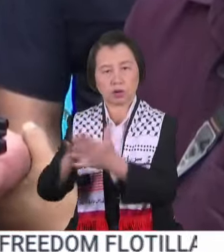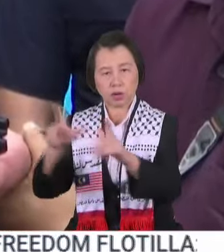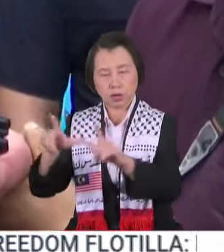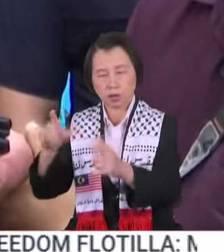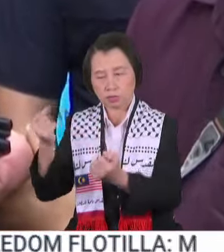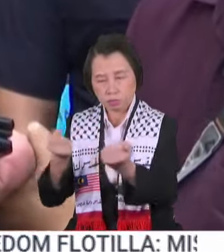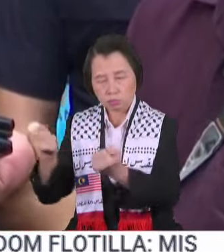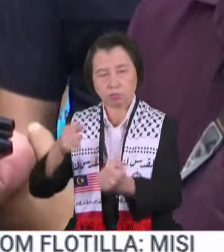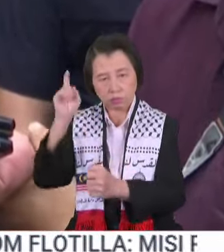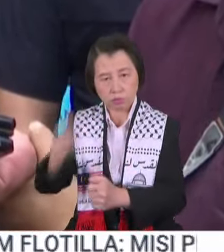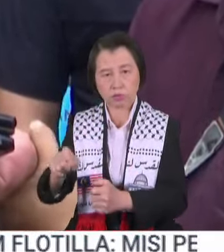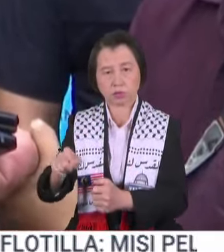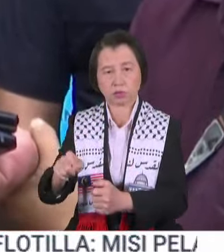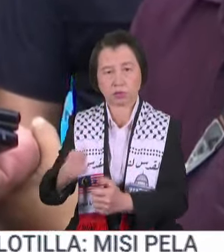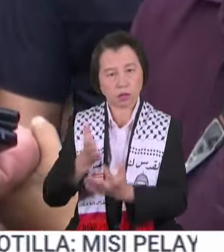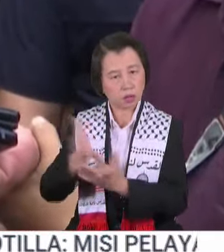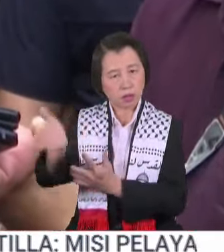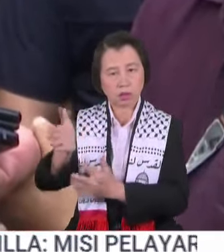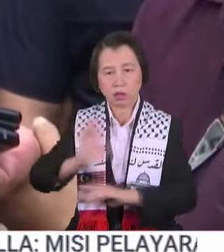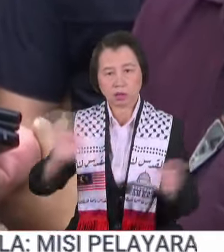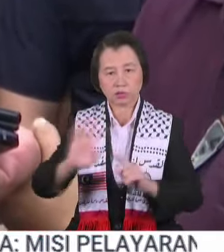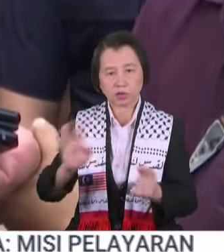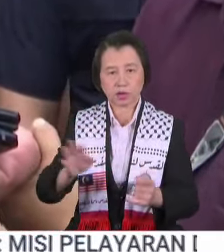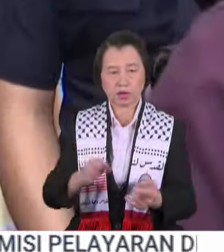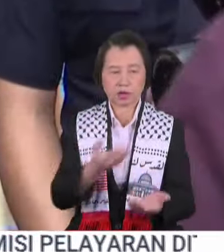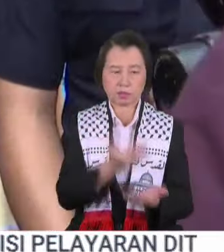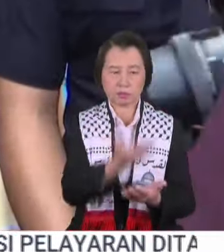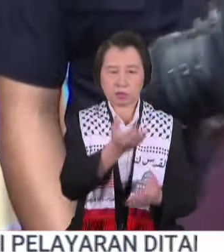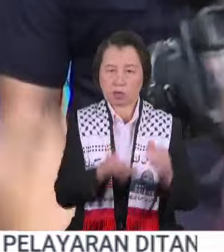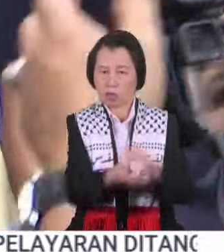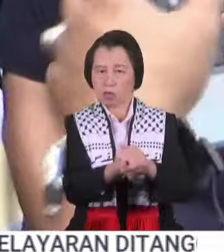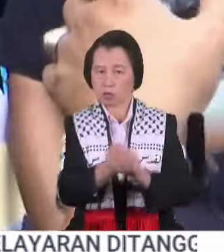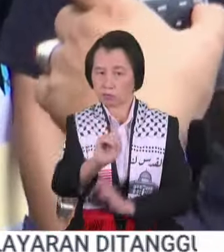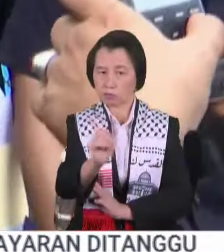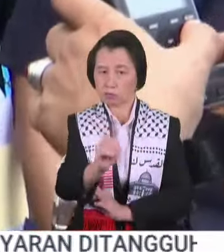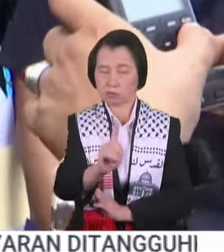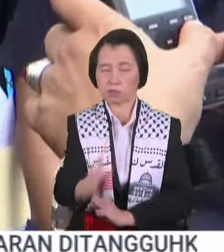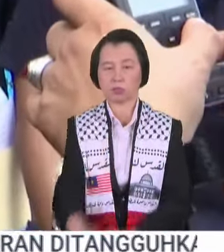pembelajaran dan ujian. Tak ada yang jalan mudah.